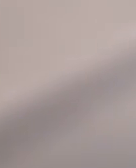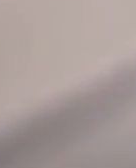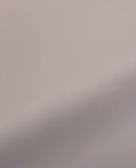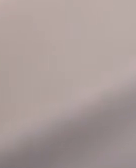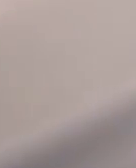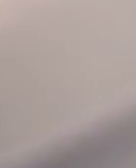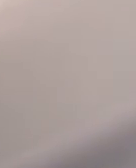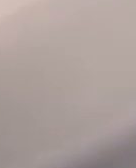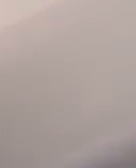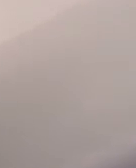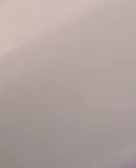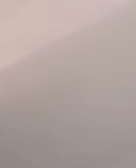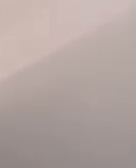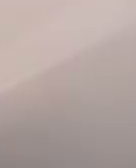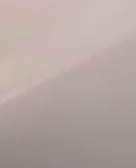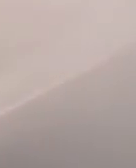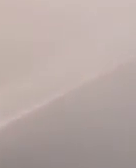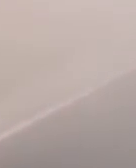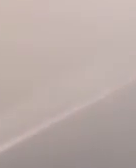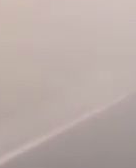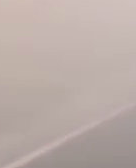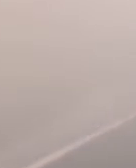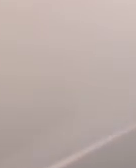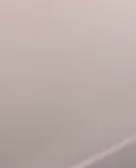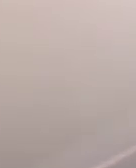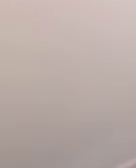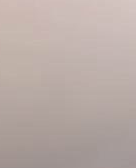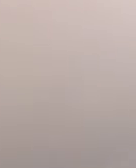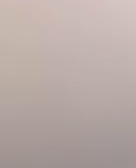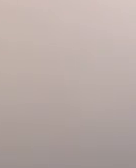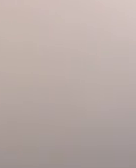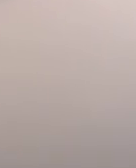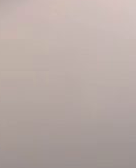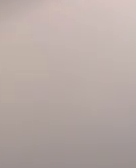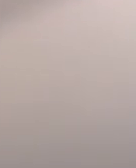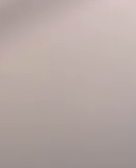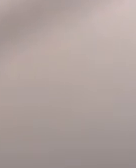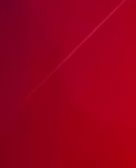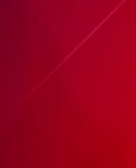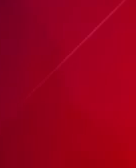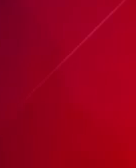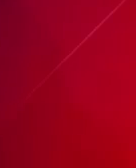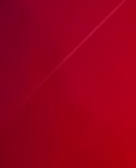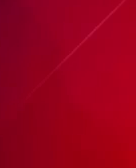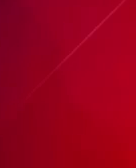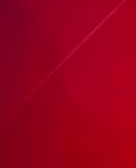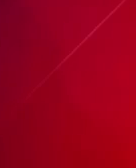TV at sa www.gmanews.tv.